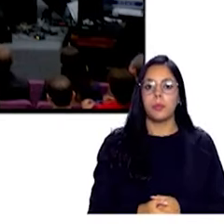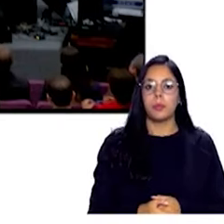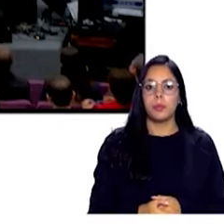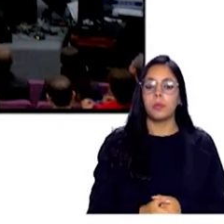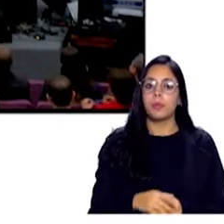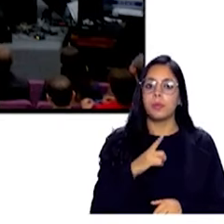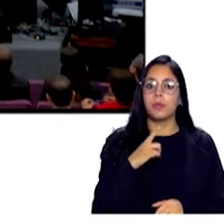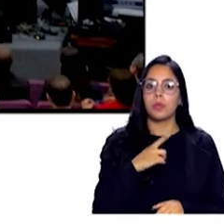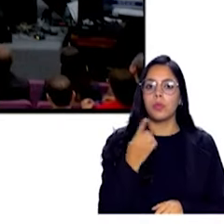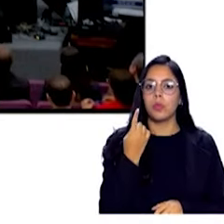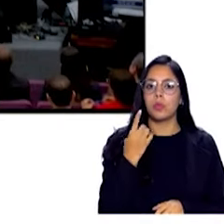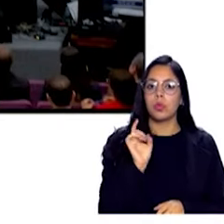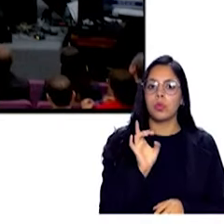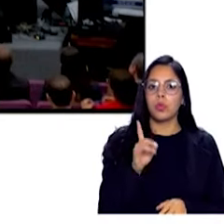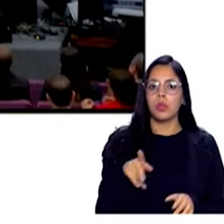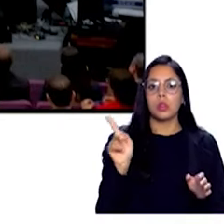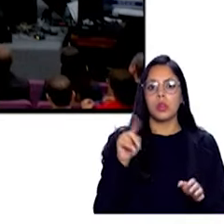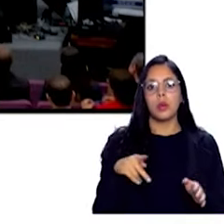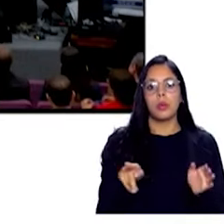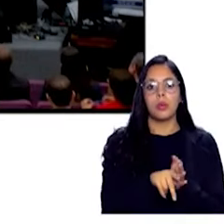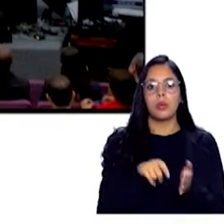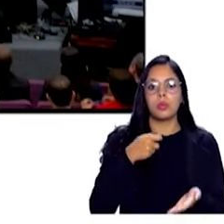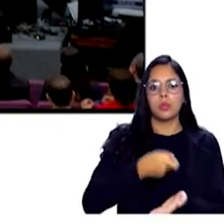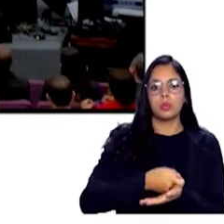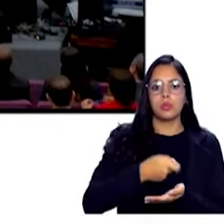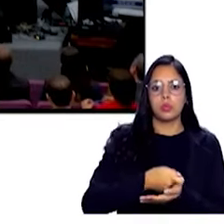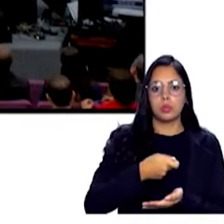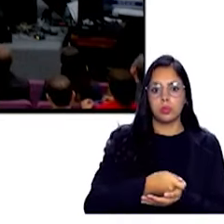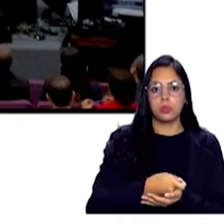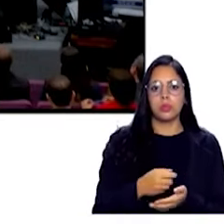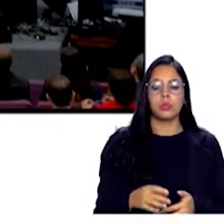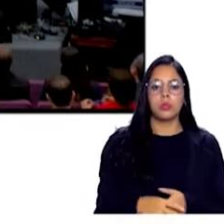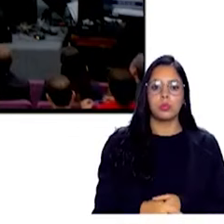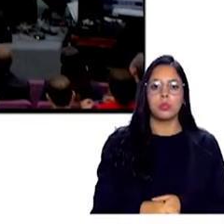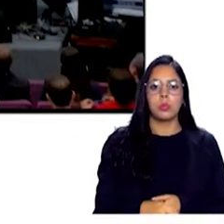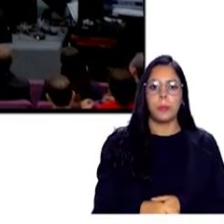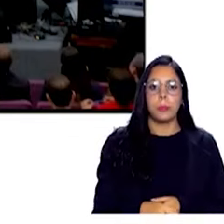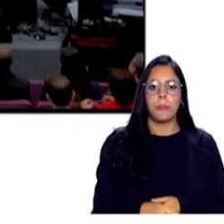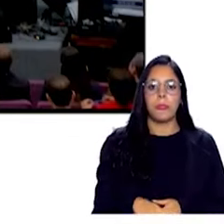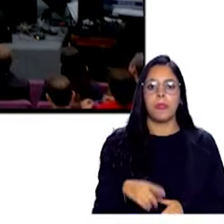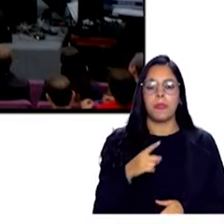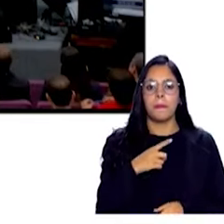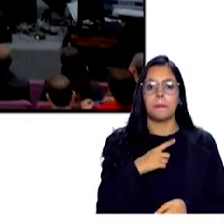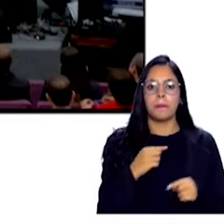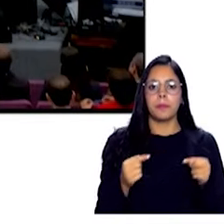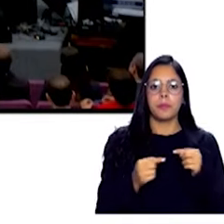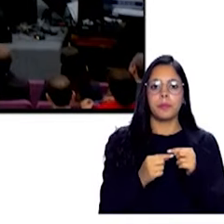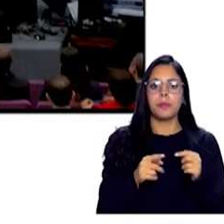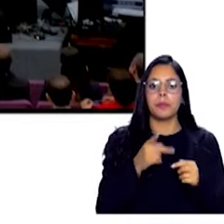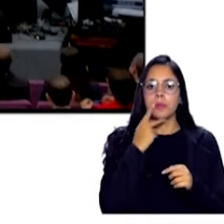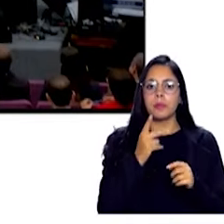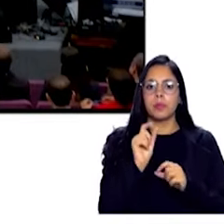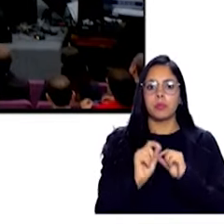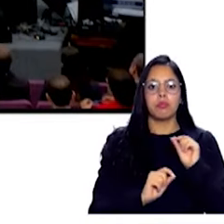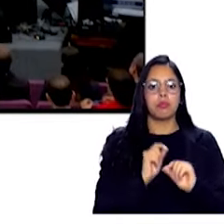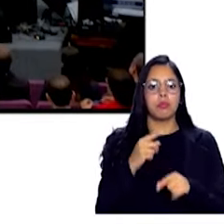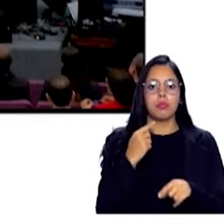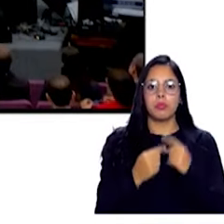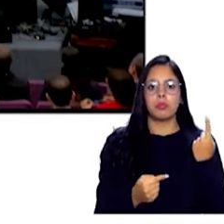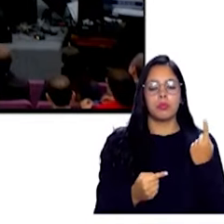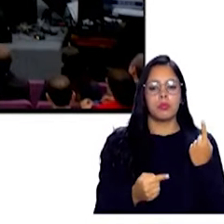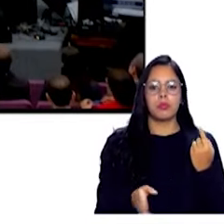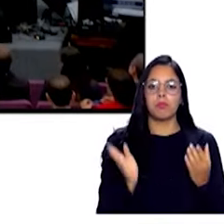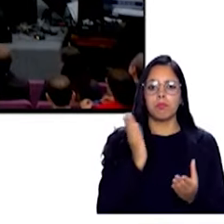applicazione lo hanno applicato per Dire Che Non c'entra Ava assolutamente nulla Nel caso di specie